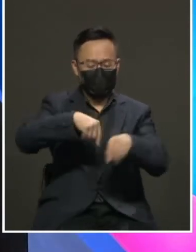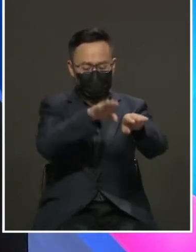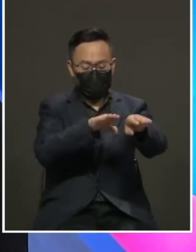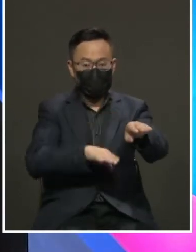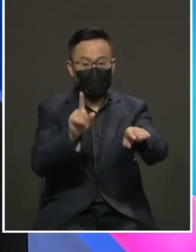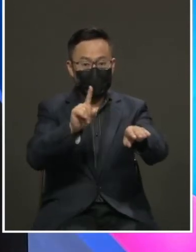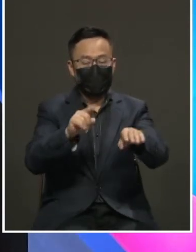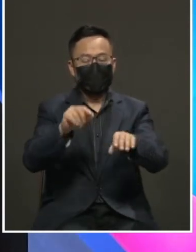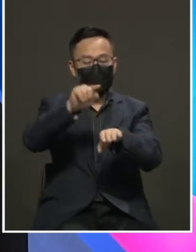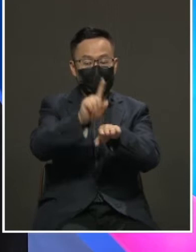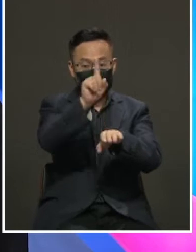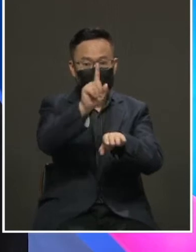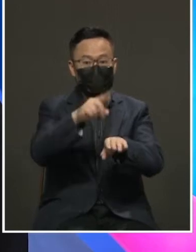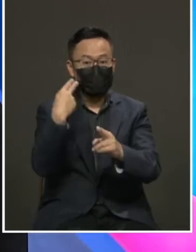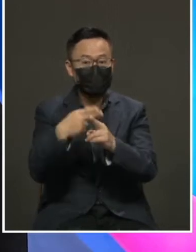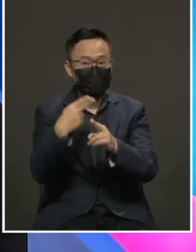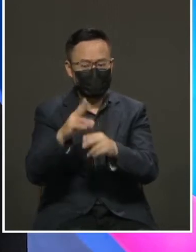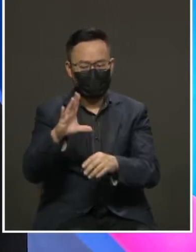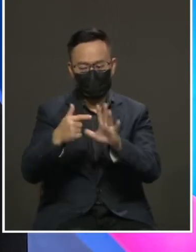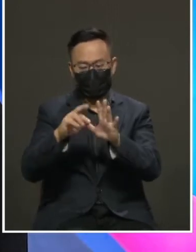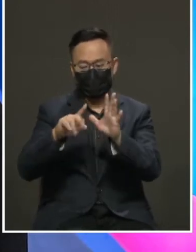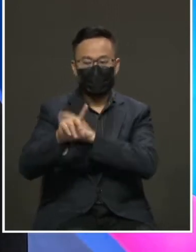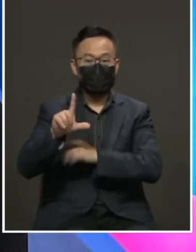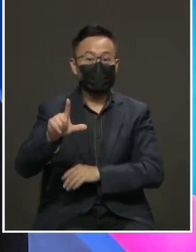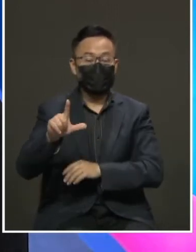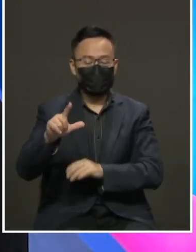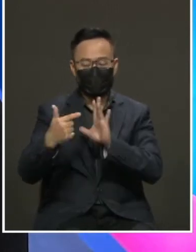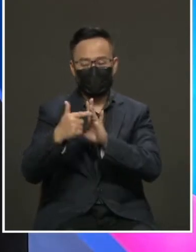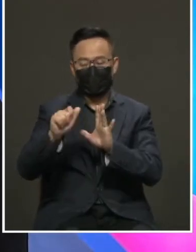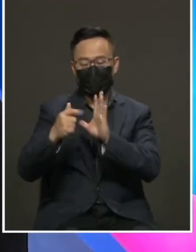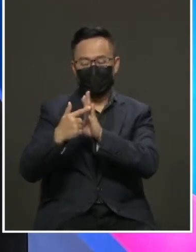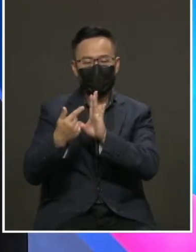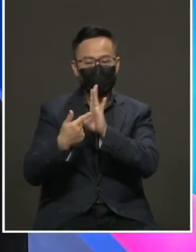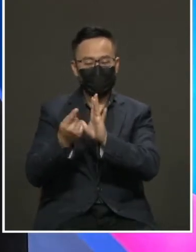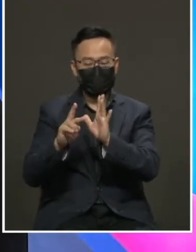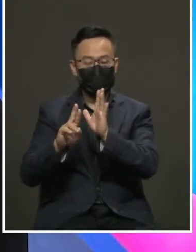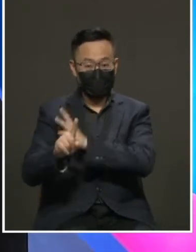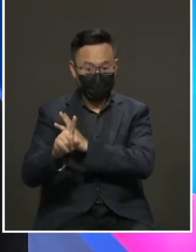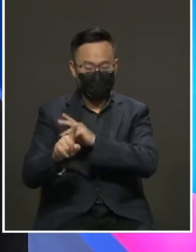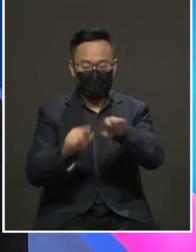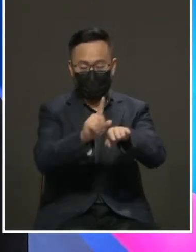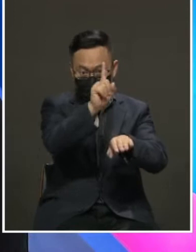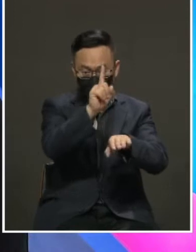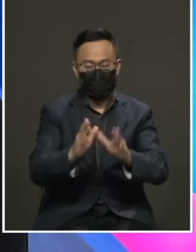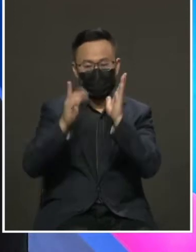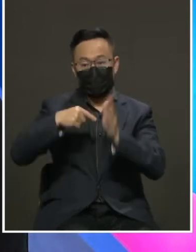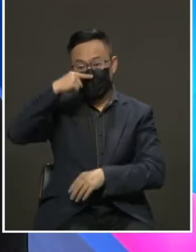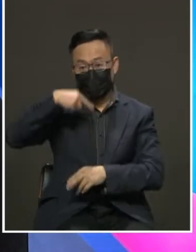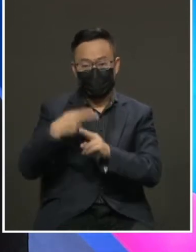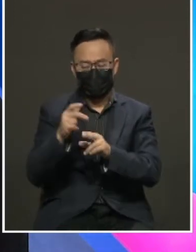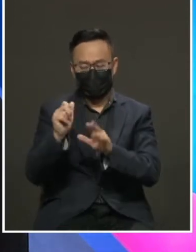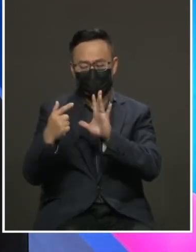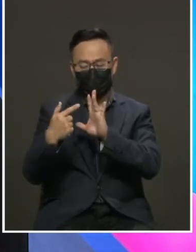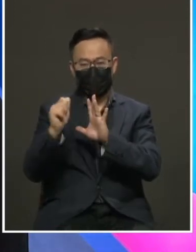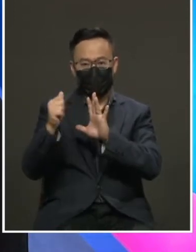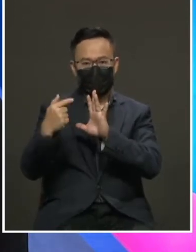ารถคว้าโพซิชันมาได้นะคะนั่นก็คือชาร์ลส์เลอแคร์นั่นเองค่ะส่วนทางด้านของอเล็กซ์อัลบอนอังสุสิงห์นักขับของไทยเรานะคะล่าสุดนะคะก็ต้อง